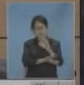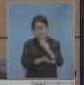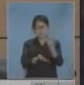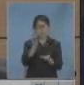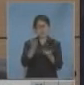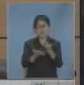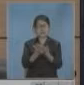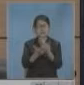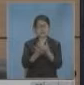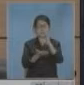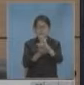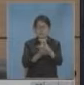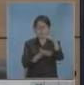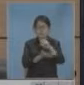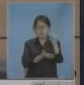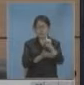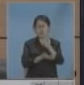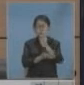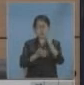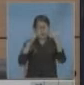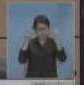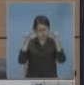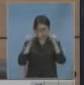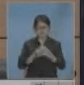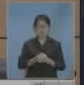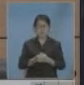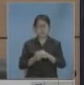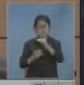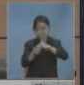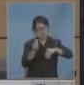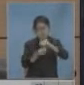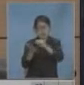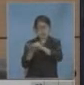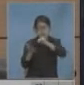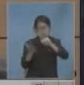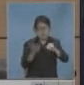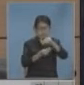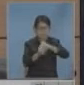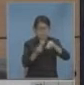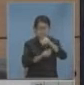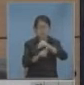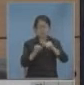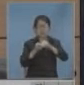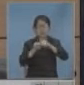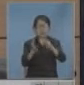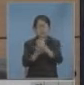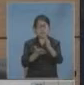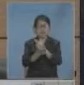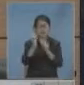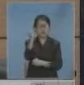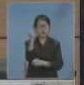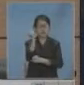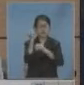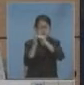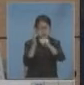ะเป็นงบประมาณในส่วนของท่านนายกรัฐมนตรีเพื่อที่จะเจียดจ่ายมาให้กับพี่น้องประชาชนคนยากจนทั่วประ